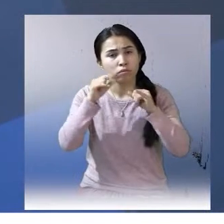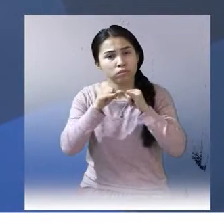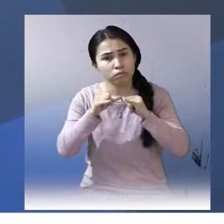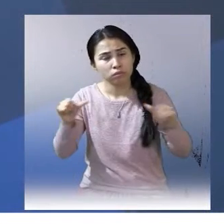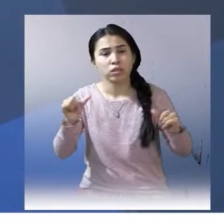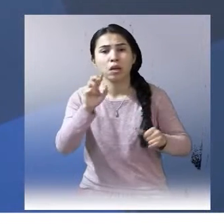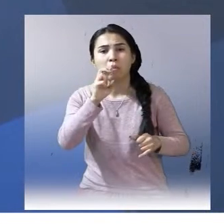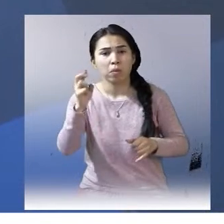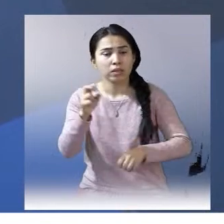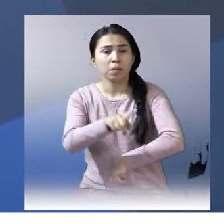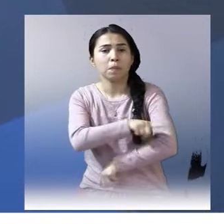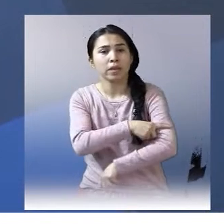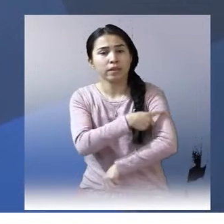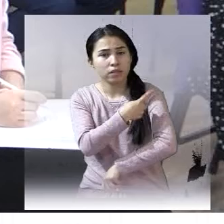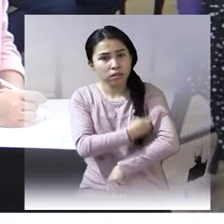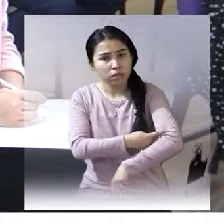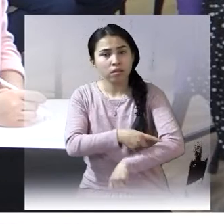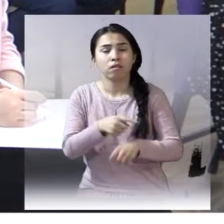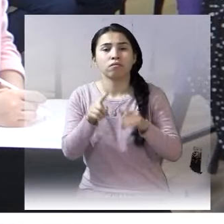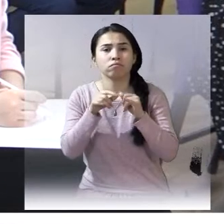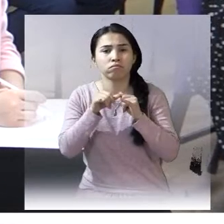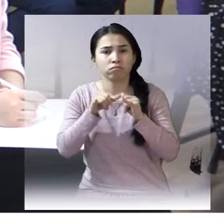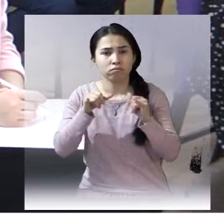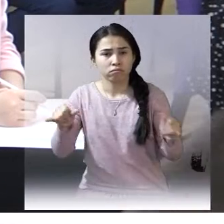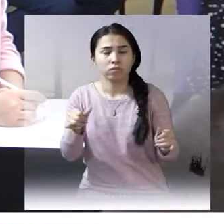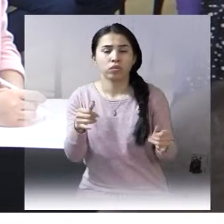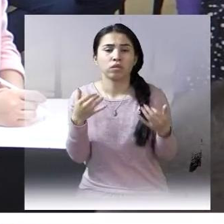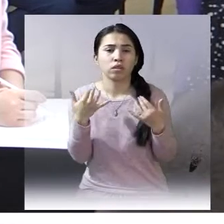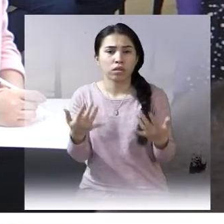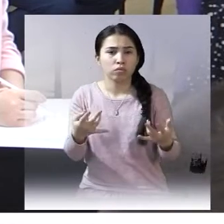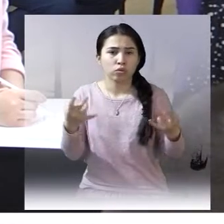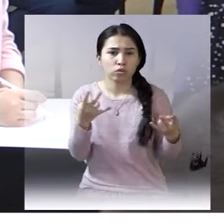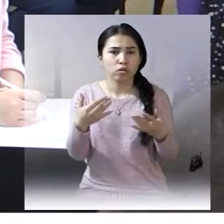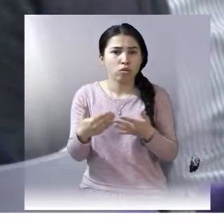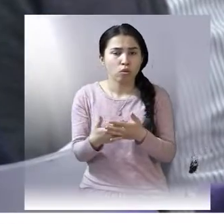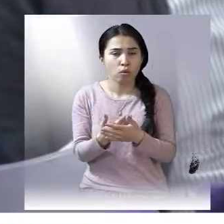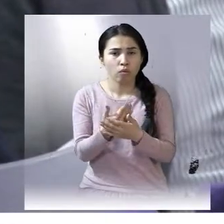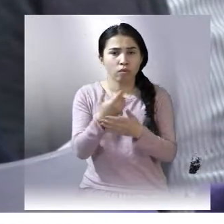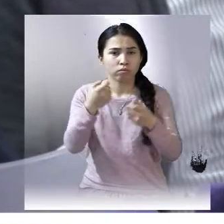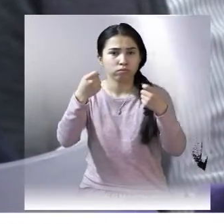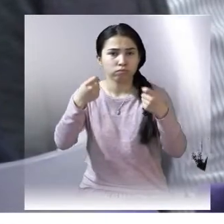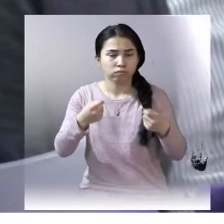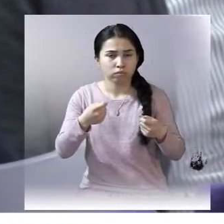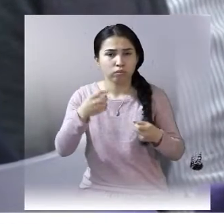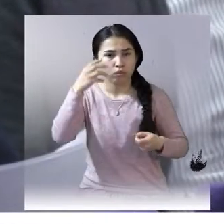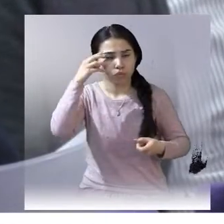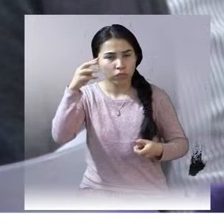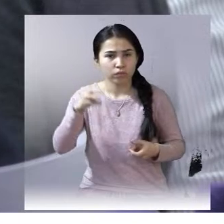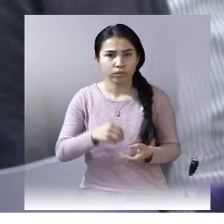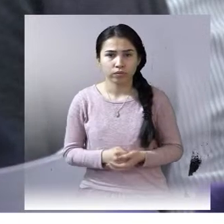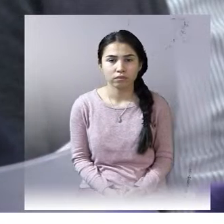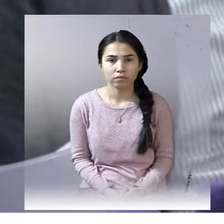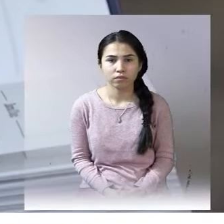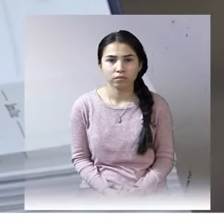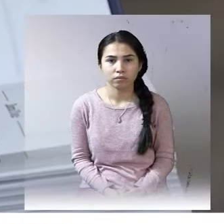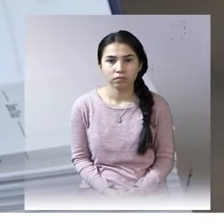бағынышты қызметкерлердің сыбайлас жемқорлық құқық бұзушылық жасауының алдын алу міндеті енгізілген. Бұл бағыттағы жұмыстар жүргізілмесе